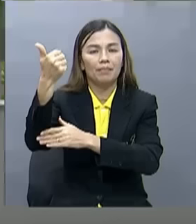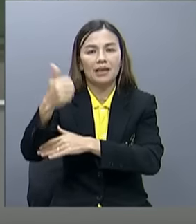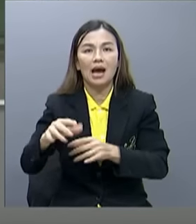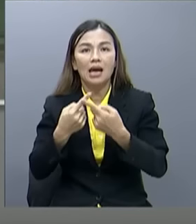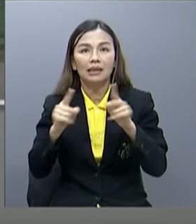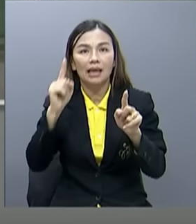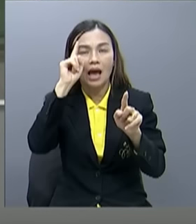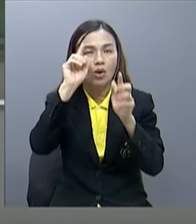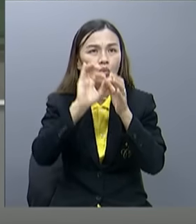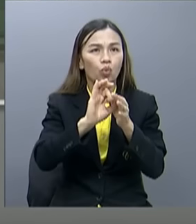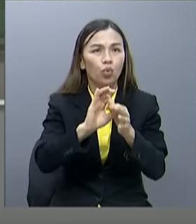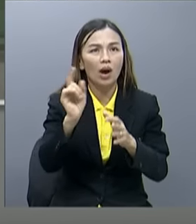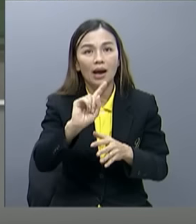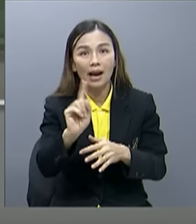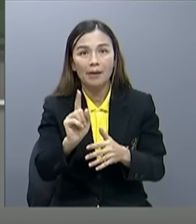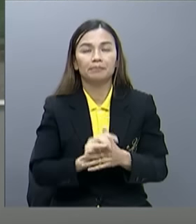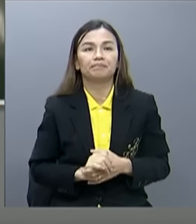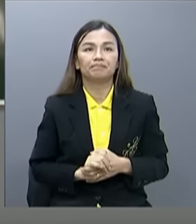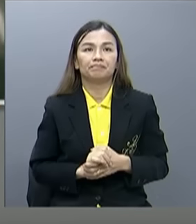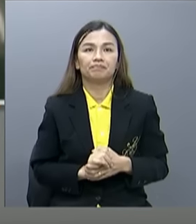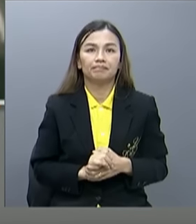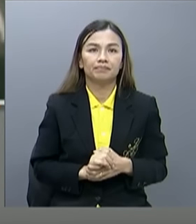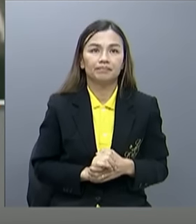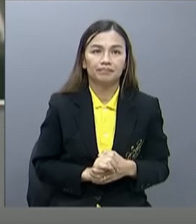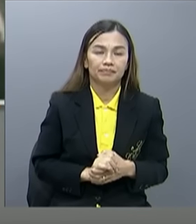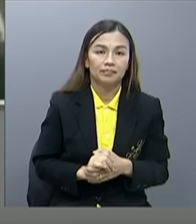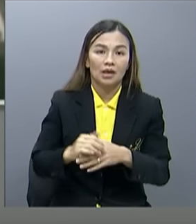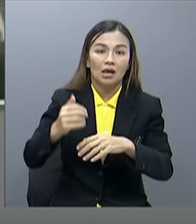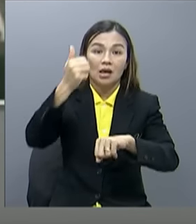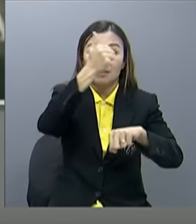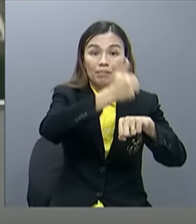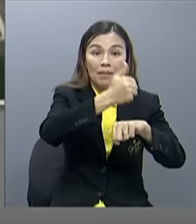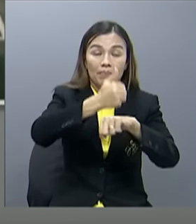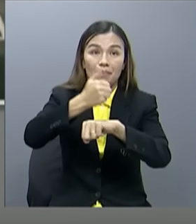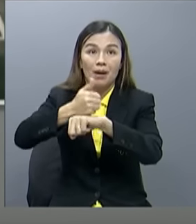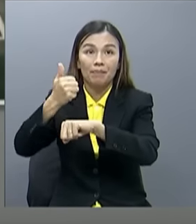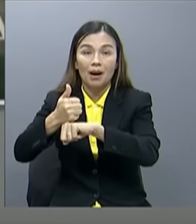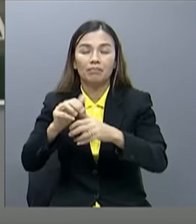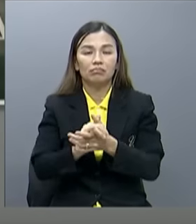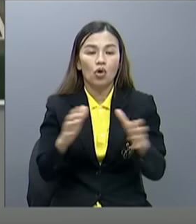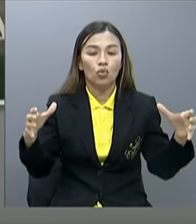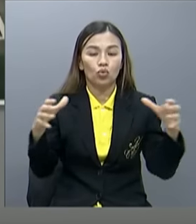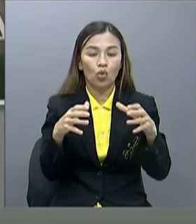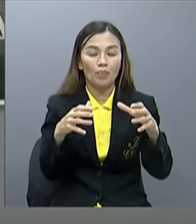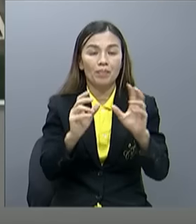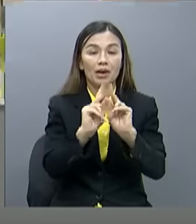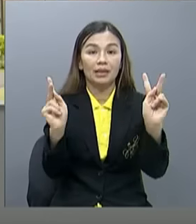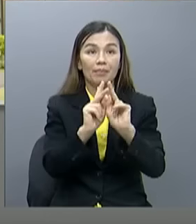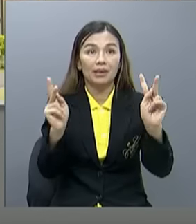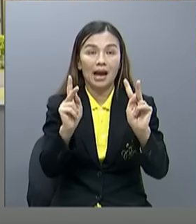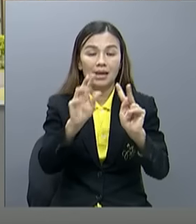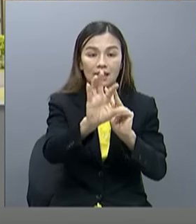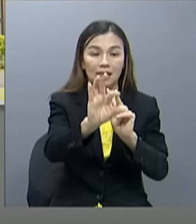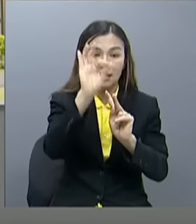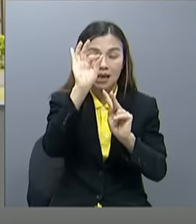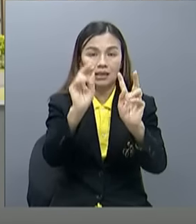มันก็มีเหตุผลเหมือนกันนะคะเพราะว่าบอร์ดธปท.บอร์ดทั้งชุดนะคะไม่ใช่เฉพาะประธานจะต้องเลือกกรรมการผู้ทรง